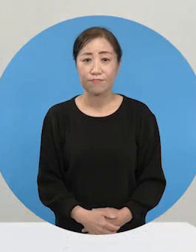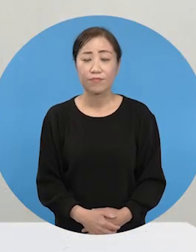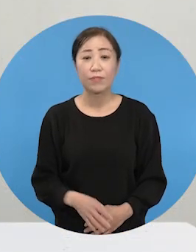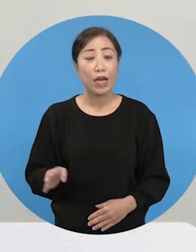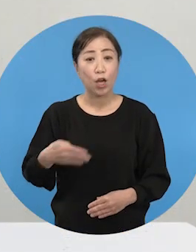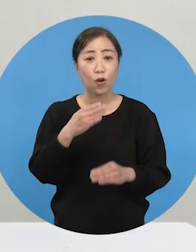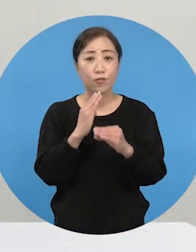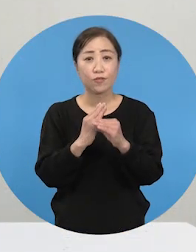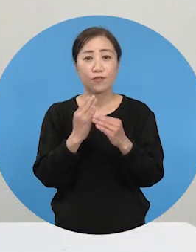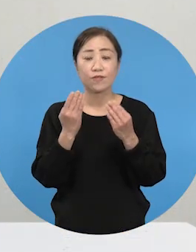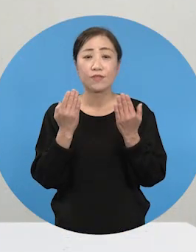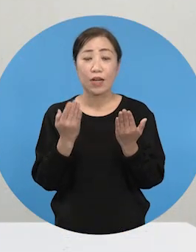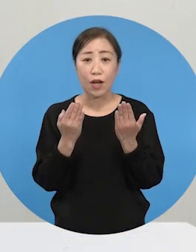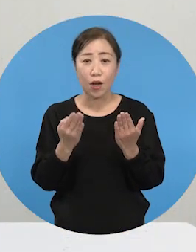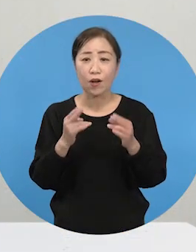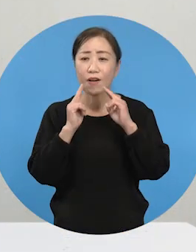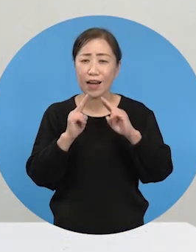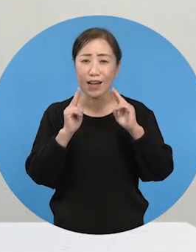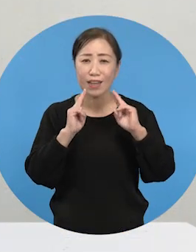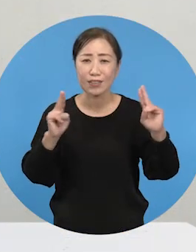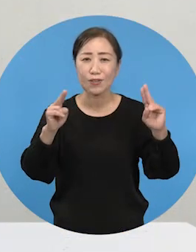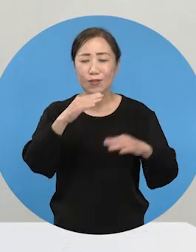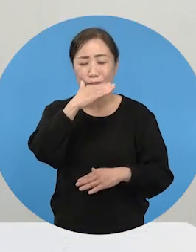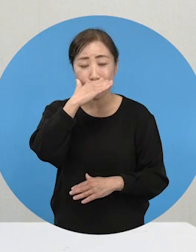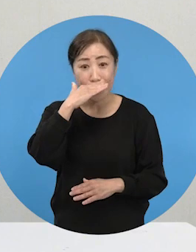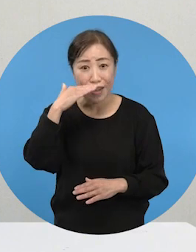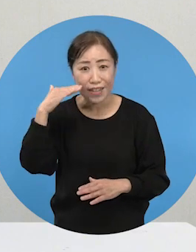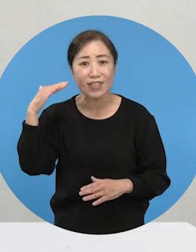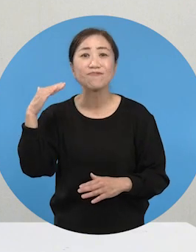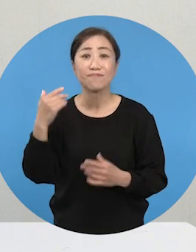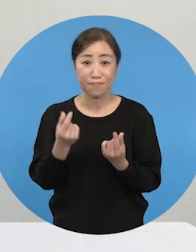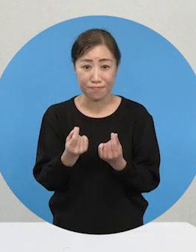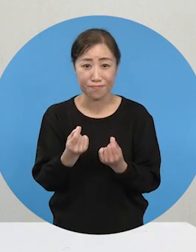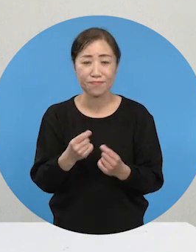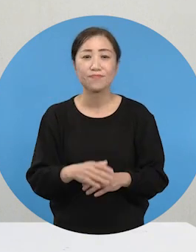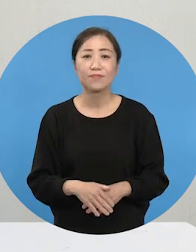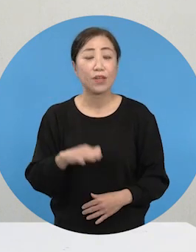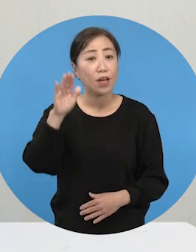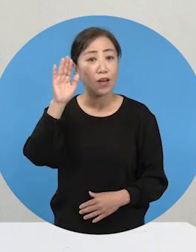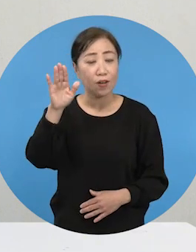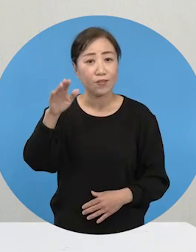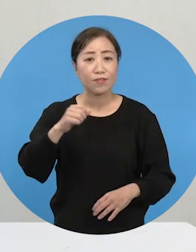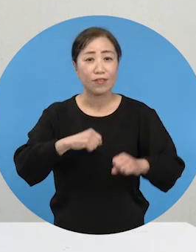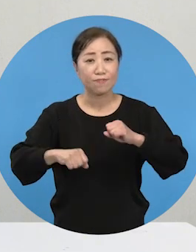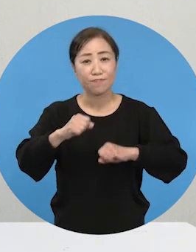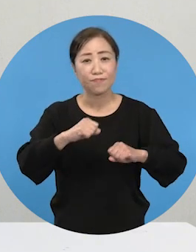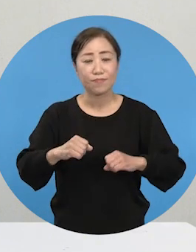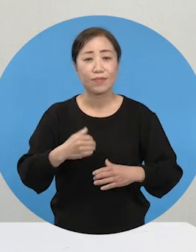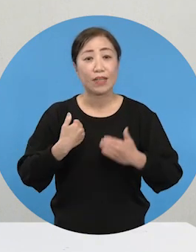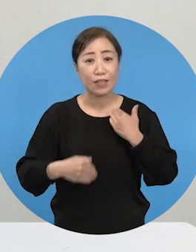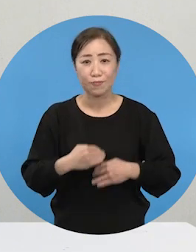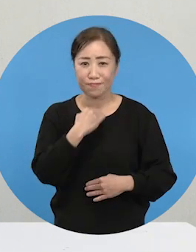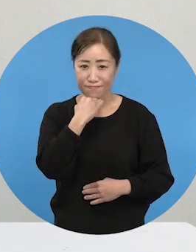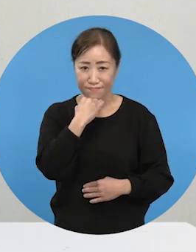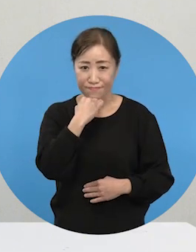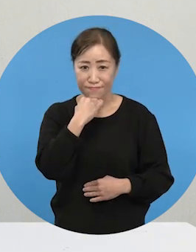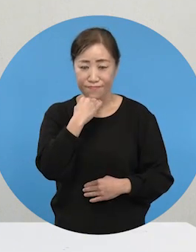第四中学校の皆さんの合唱素晴らしかったですね。今後の活躍にも期待しております